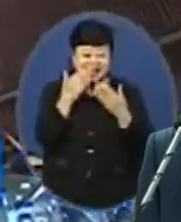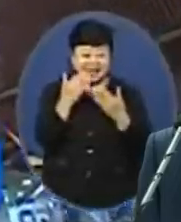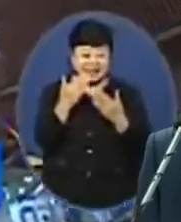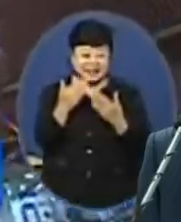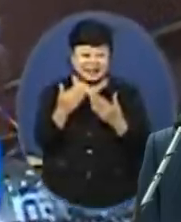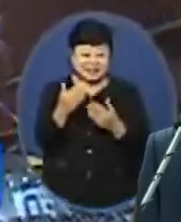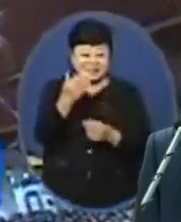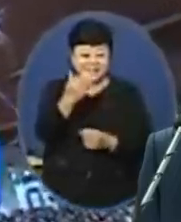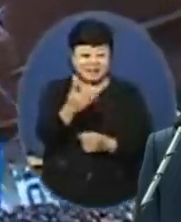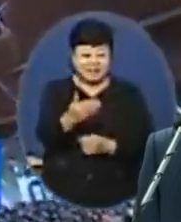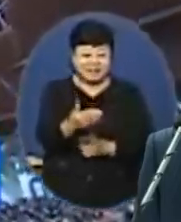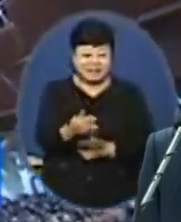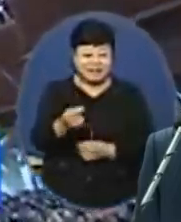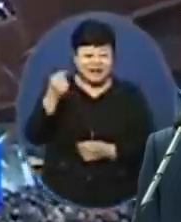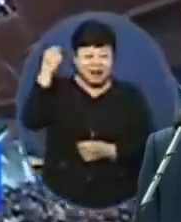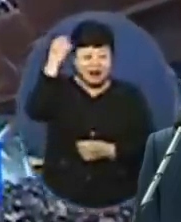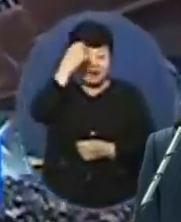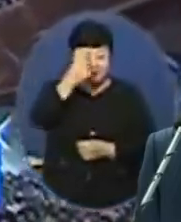자요